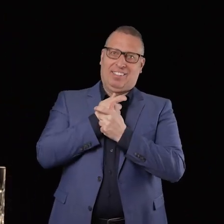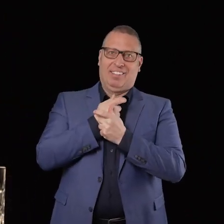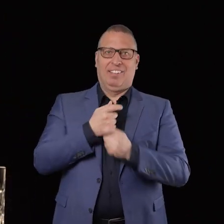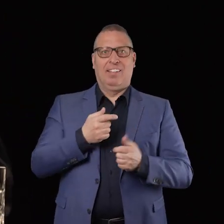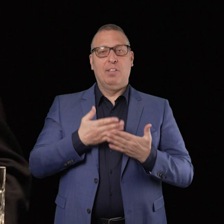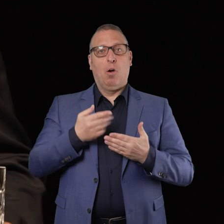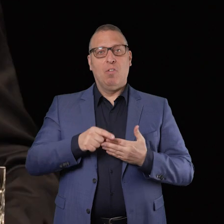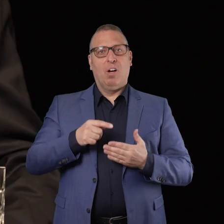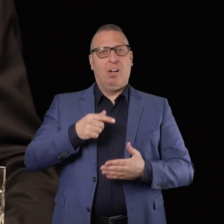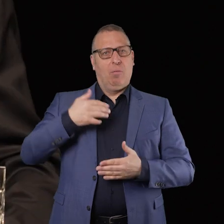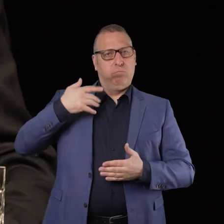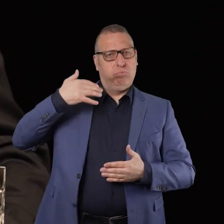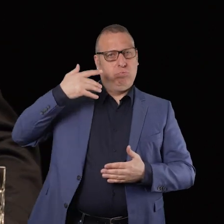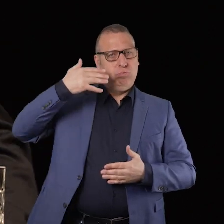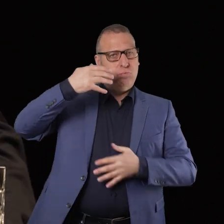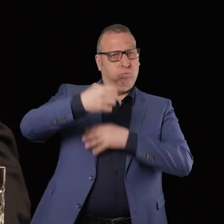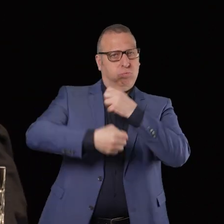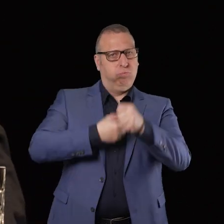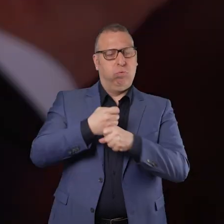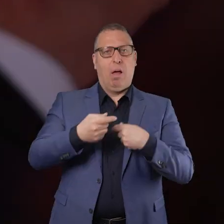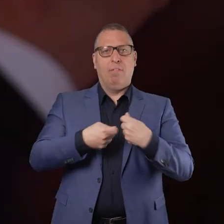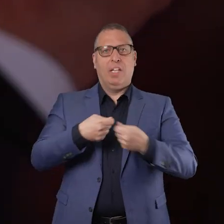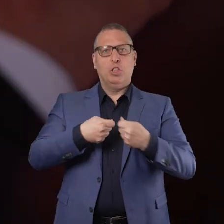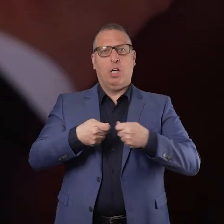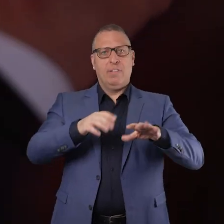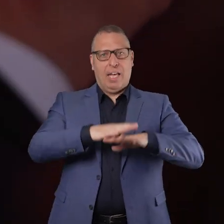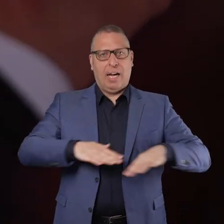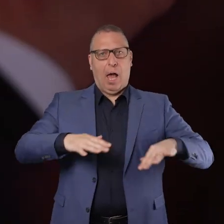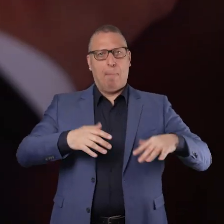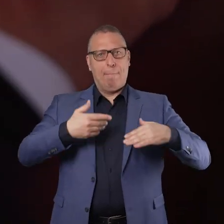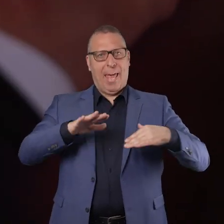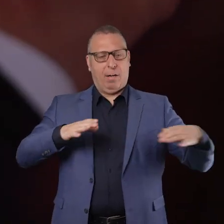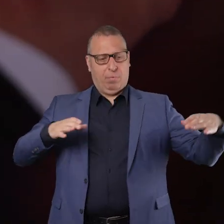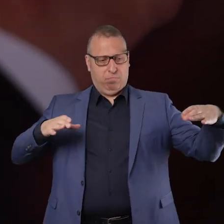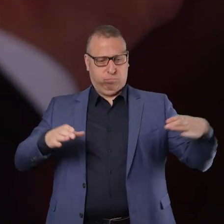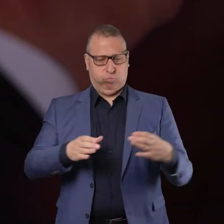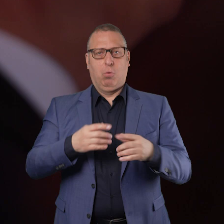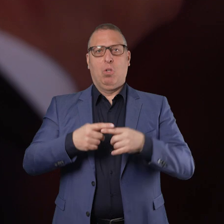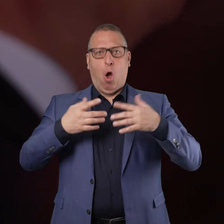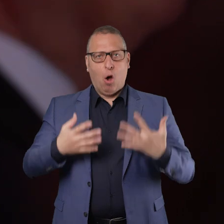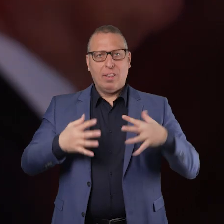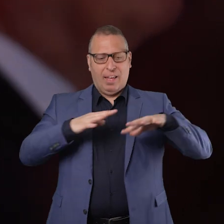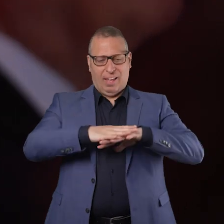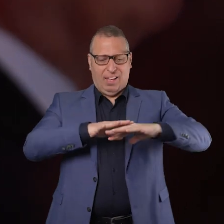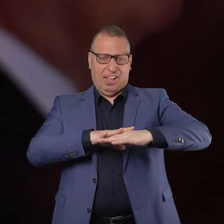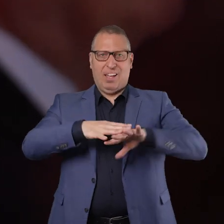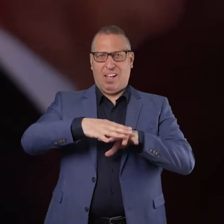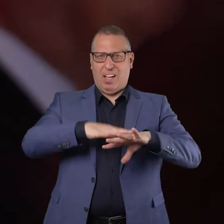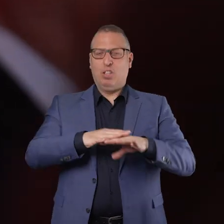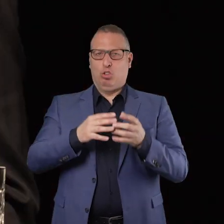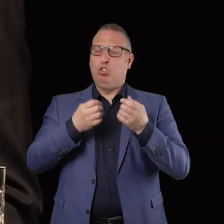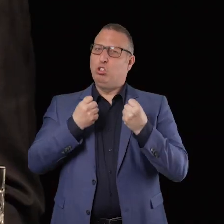Im Laufe der Jahrzehnte sind die Wirtschaftsräume immer weiter zusammengewachsen. Und heute sind die Verflechtungen so